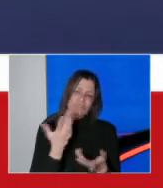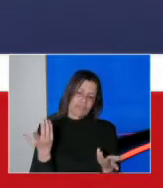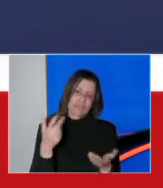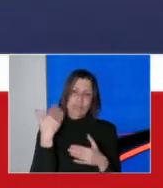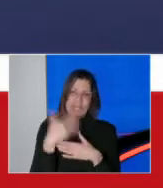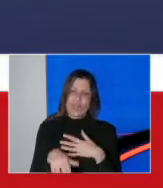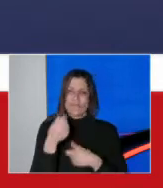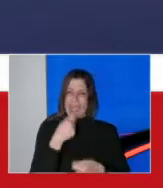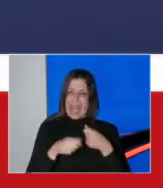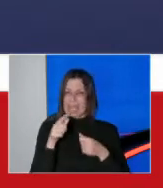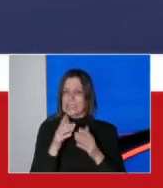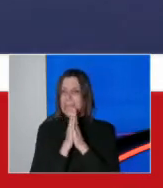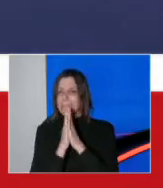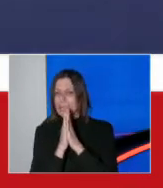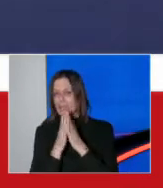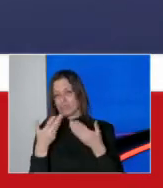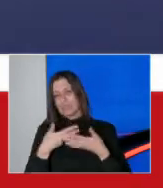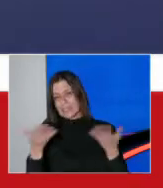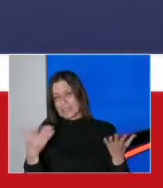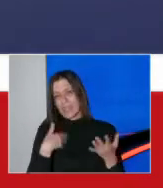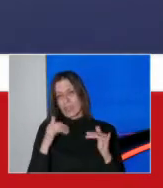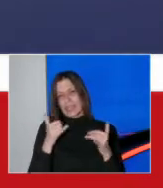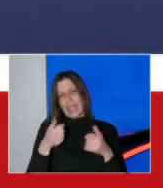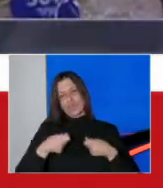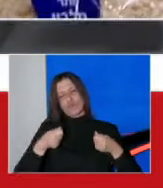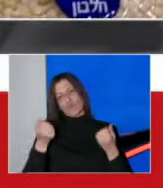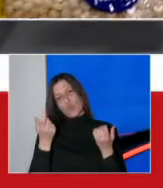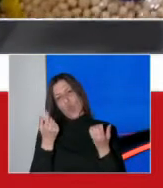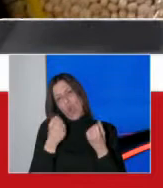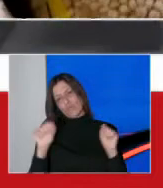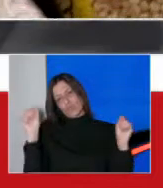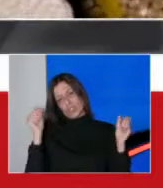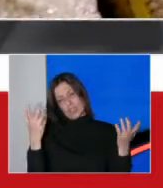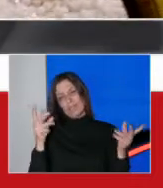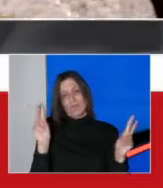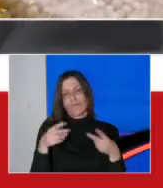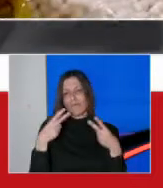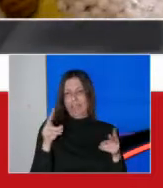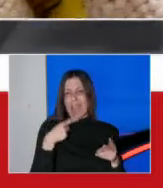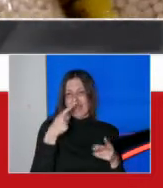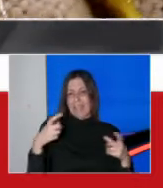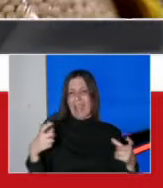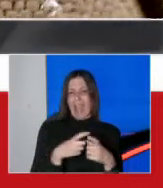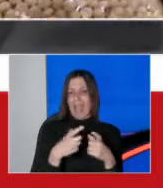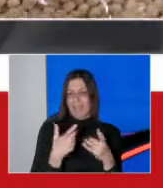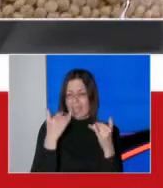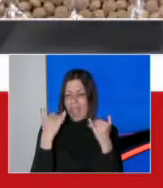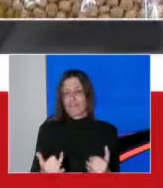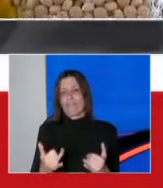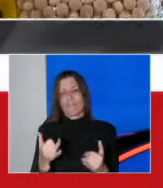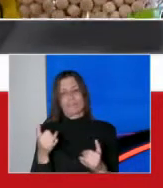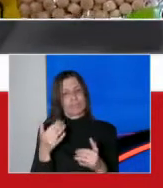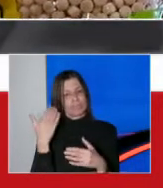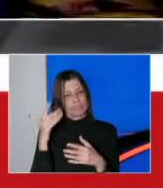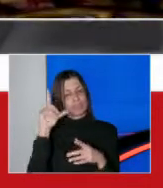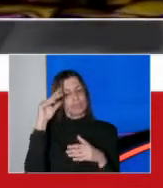ובסוף כלכלה זה עניין של ביקוש והיצע, אנחנו כן בשוק חופשי, ואי אפשר להגיד לחברות בכאן ועכשיו, תחתכו